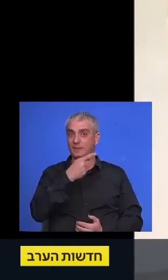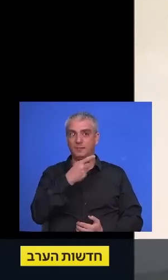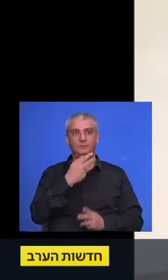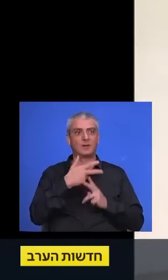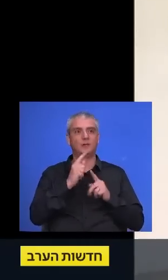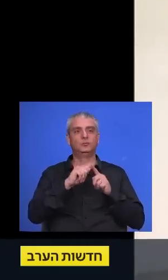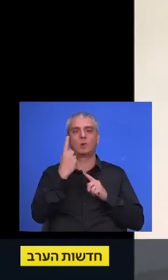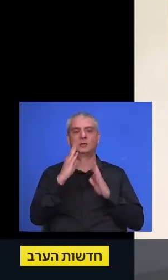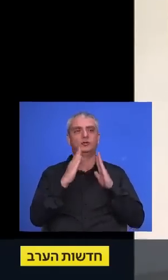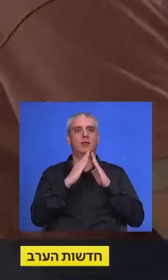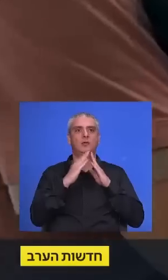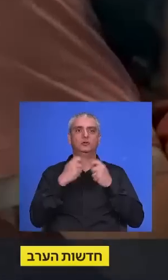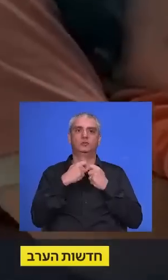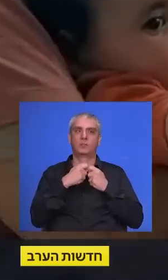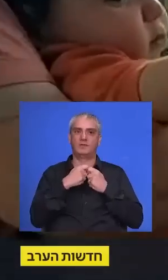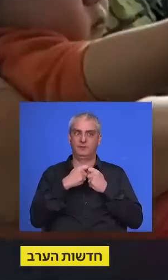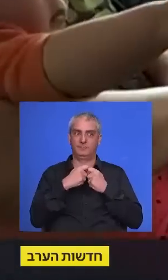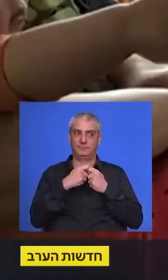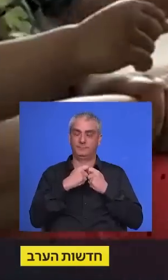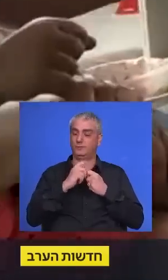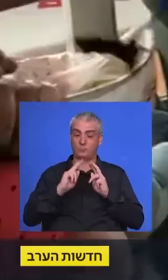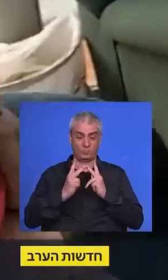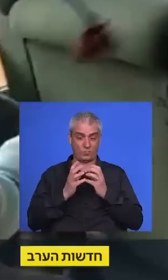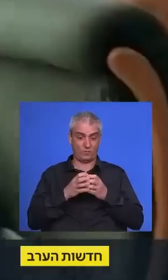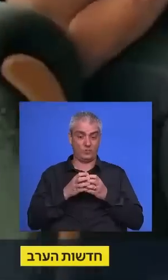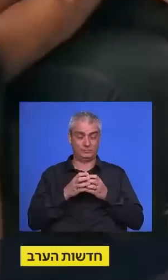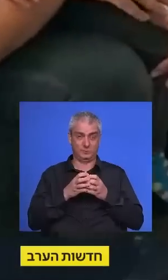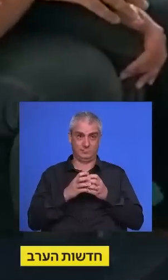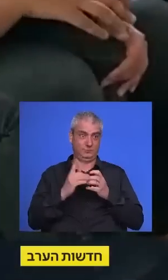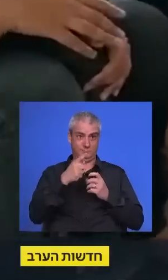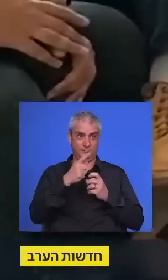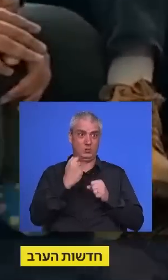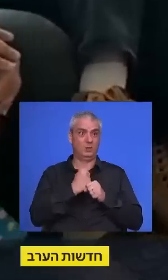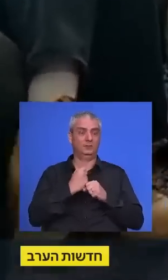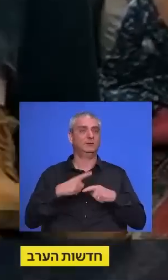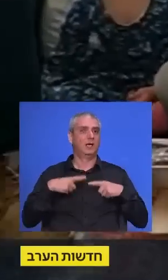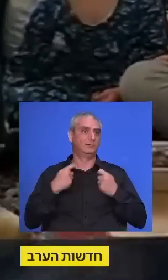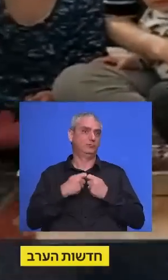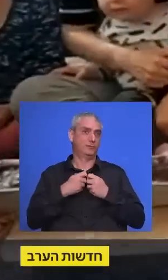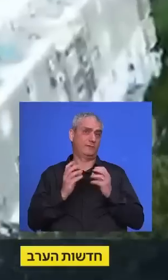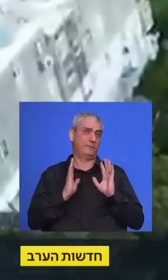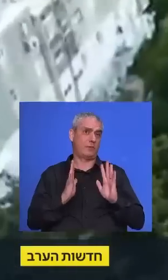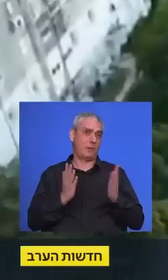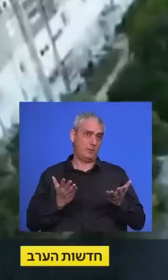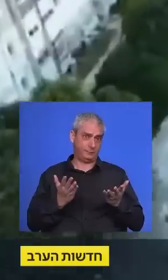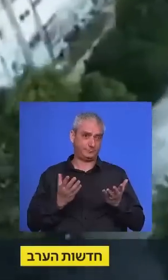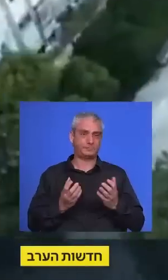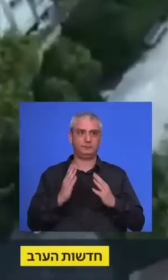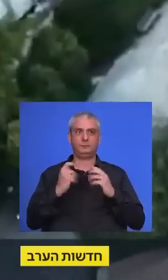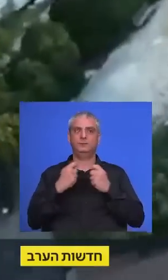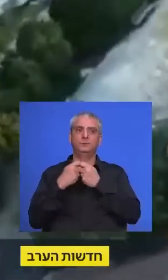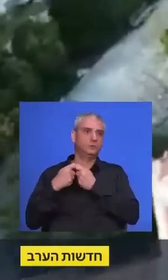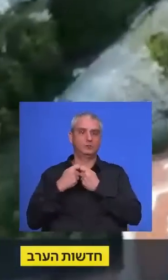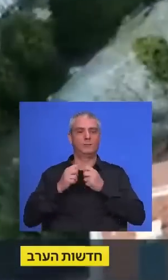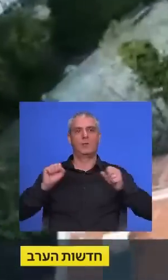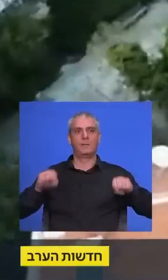סוג אחד של דיור שיתופי. כזה שבו הקבוצה, שבמקרה הזה מקיימת גם ככה חיים שיתופיים, מחזיקה במשותף את